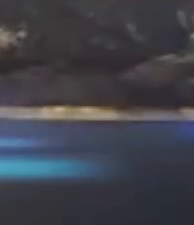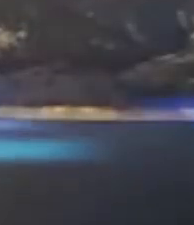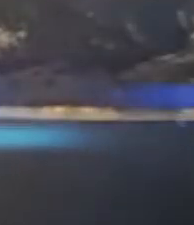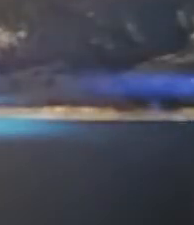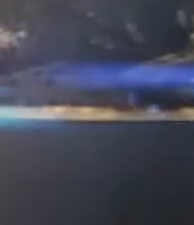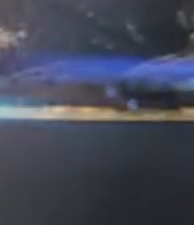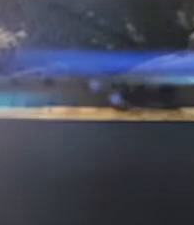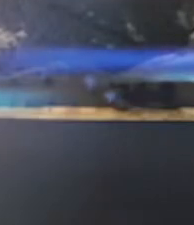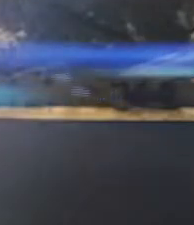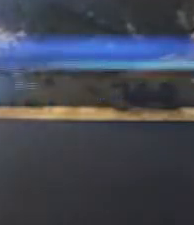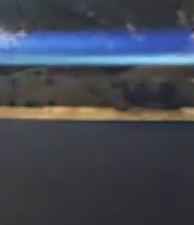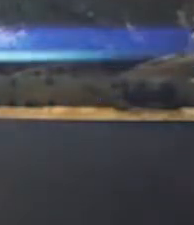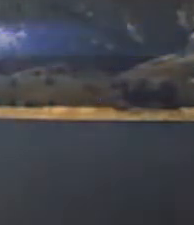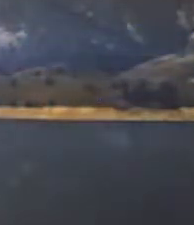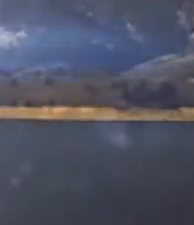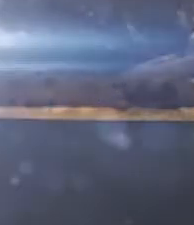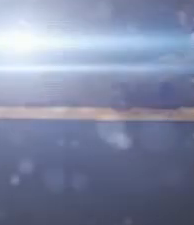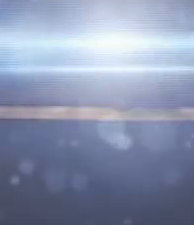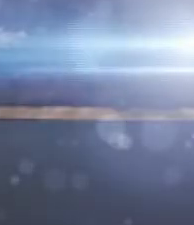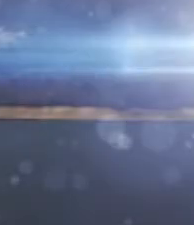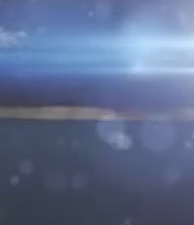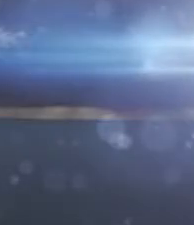بنور الهداية